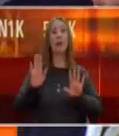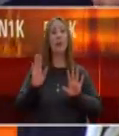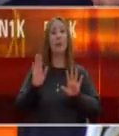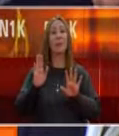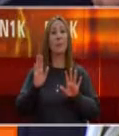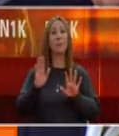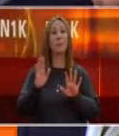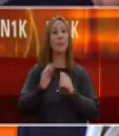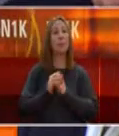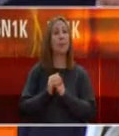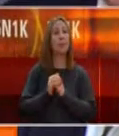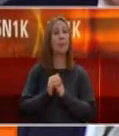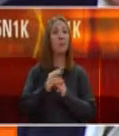BeFit'ler